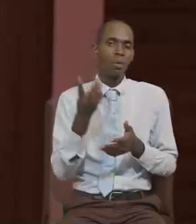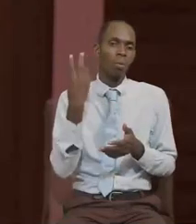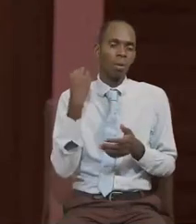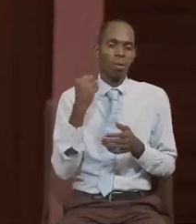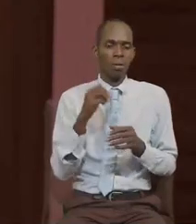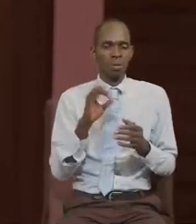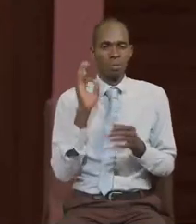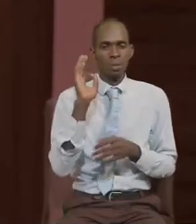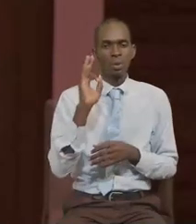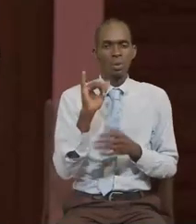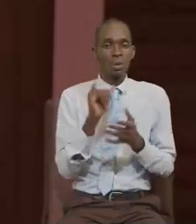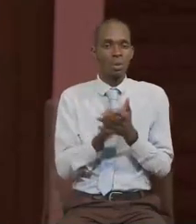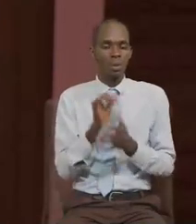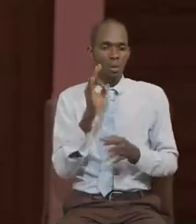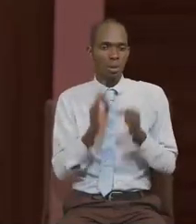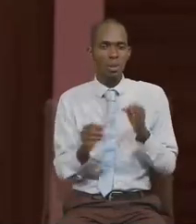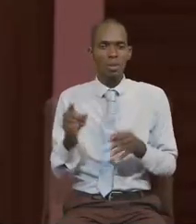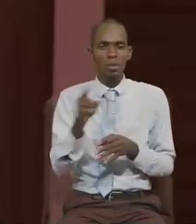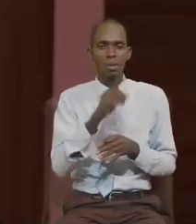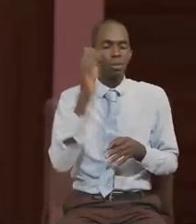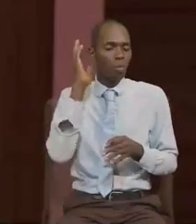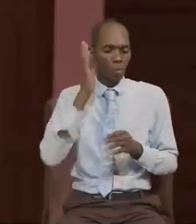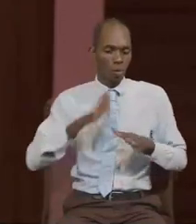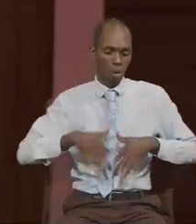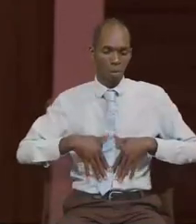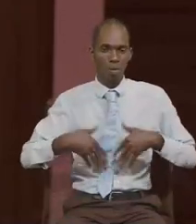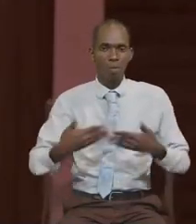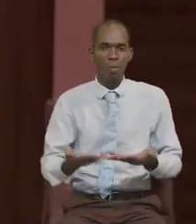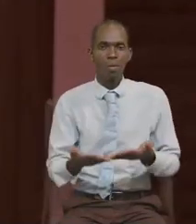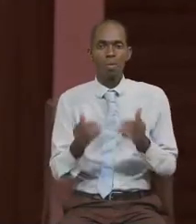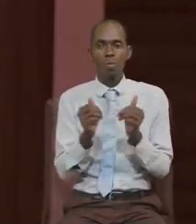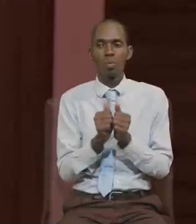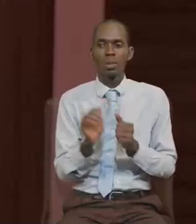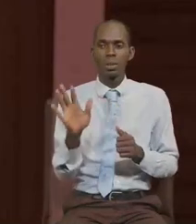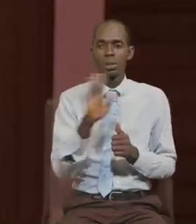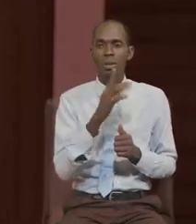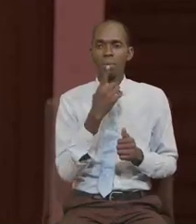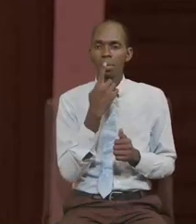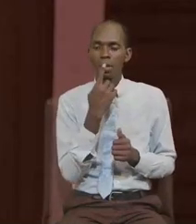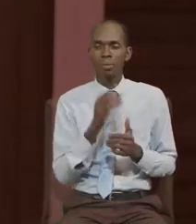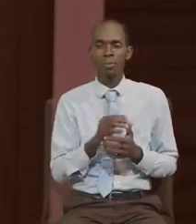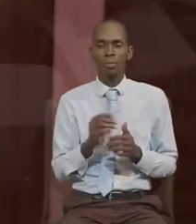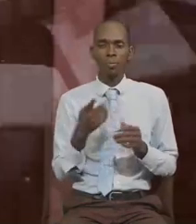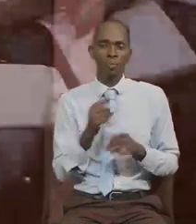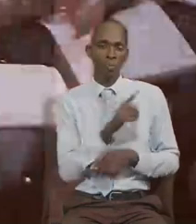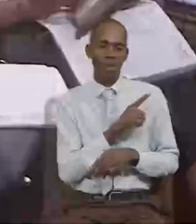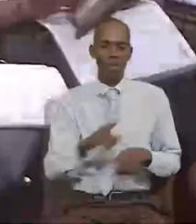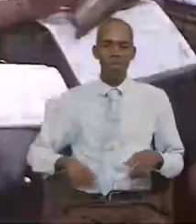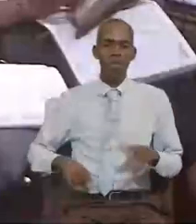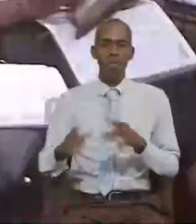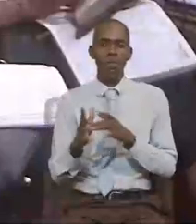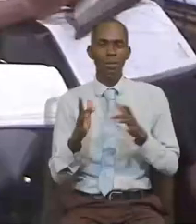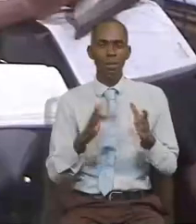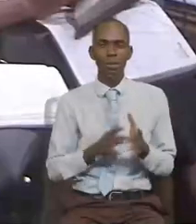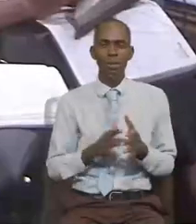Si tu confesses de ta bouche le Seigneur Jésus, vous voyez